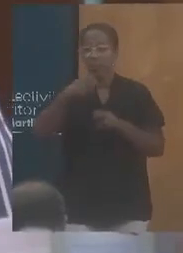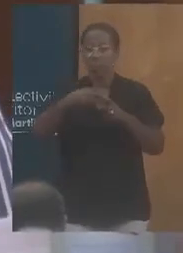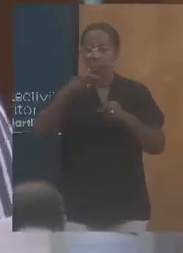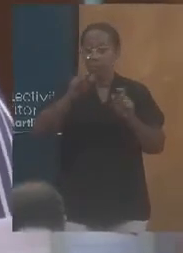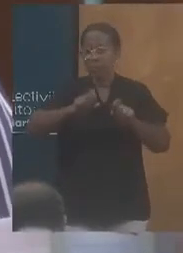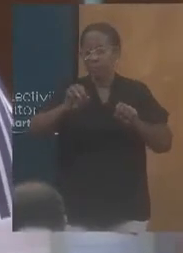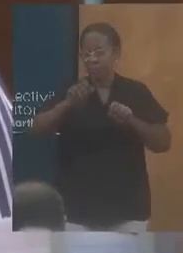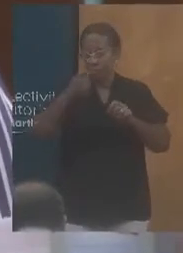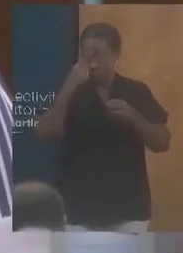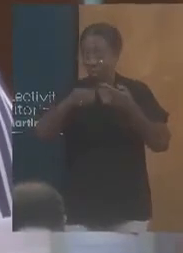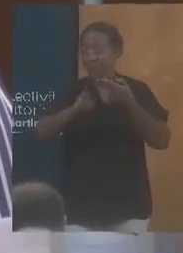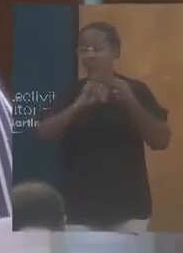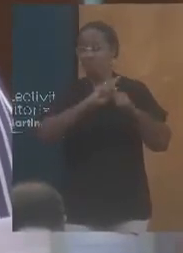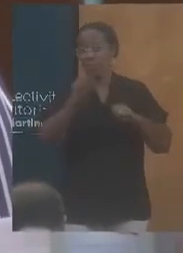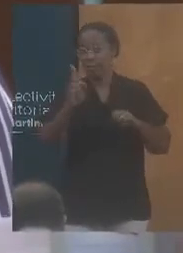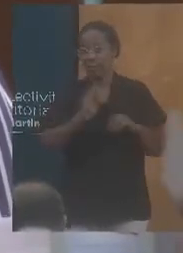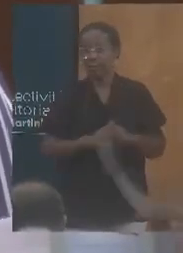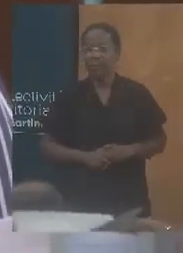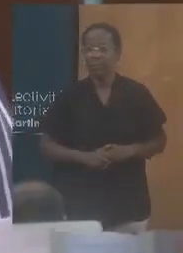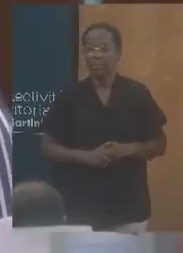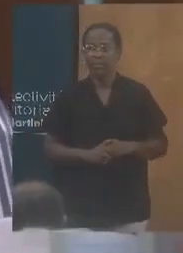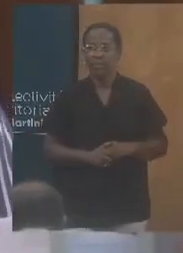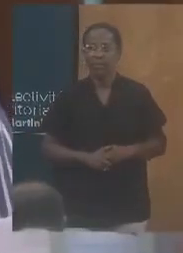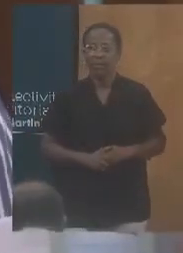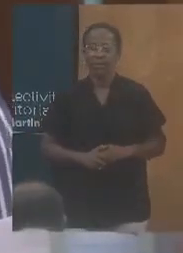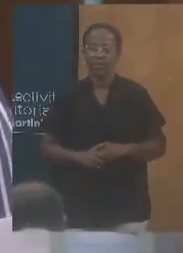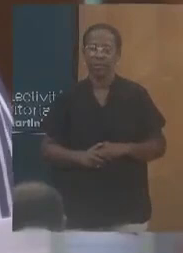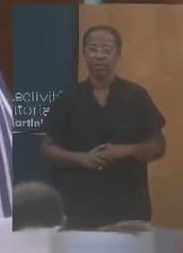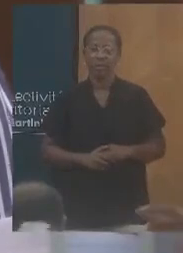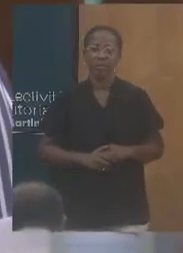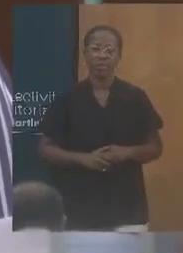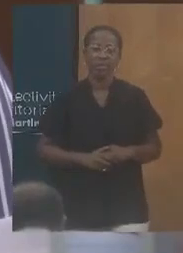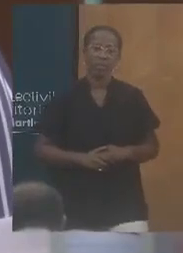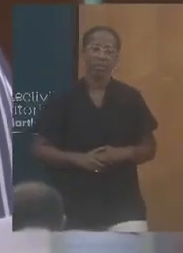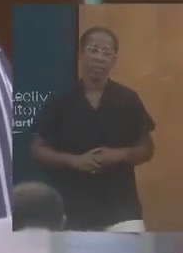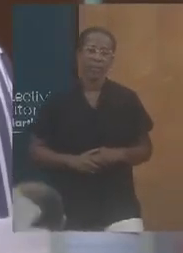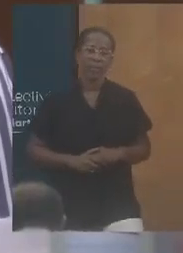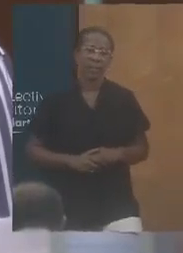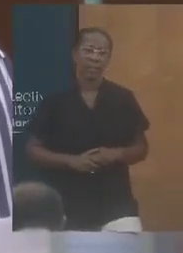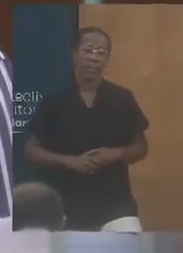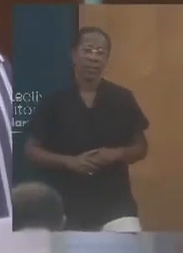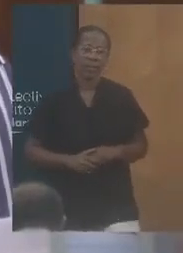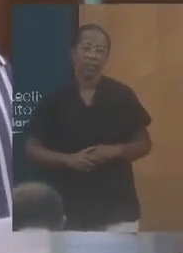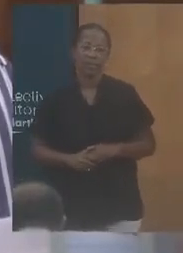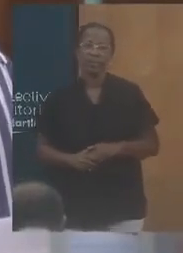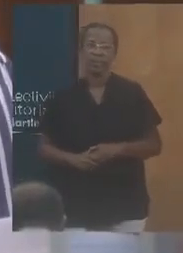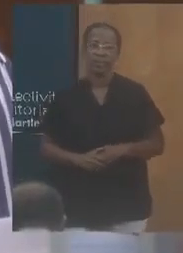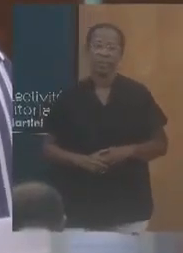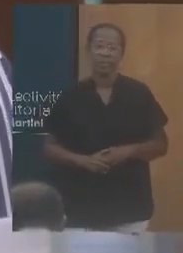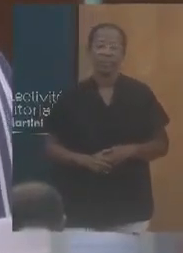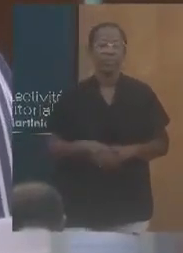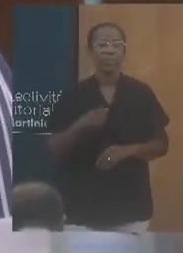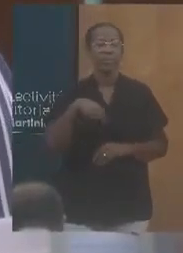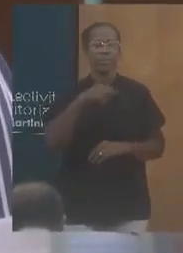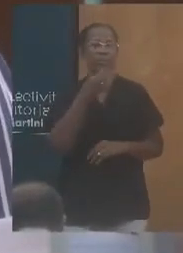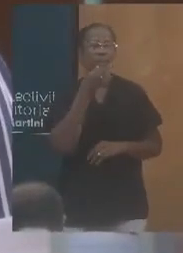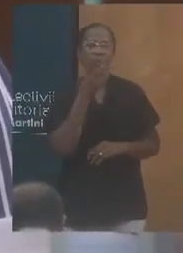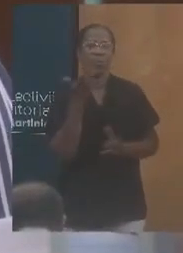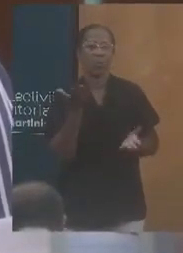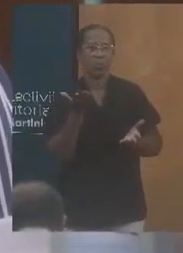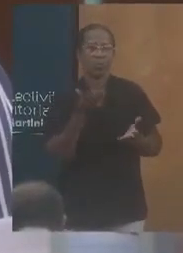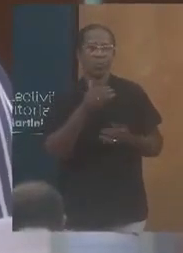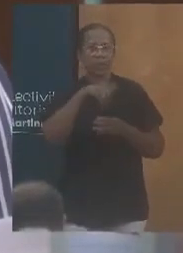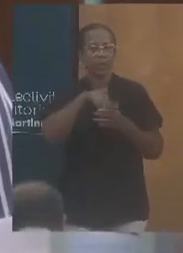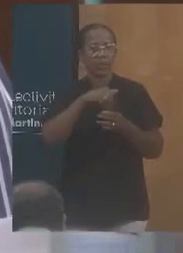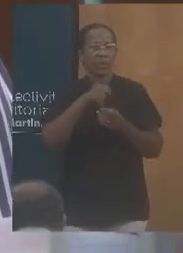droit de répondre. C'est ça qui est prévu dans le règlement, on ne nomme pas les gens. Qu'est-ce que nous disions dans